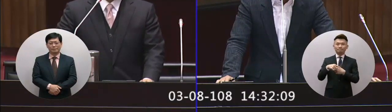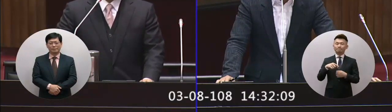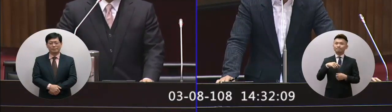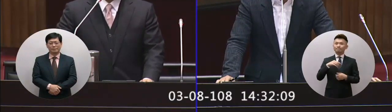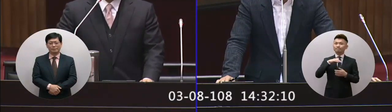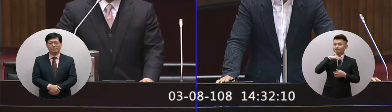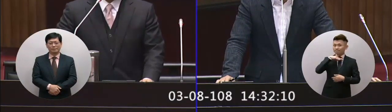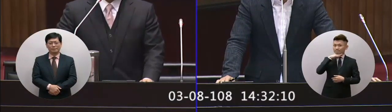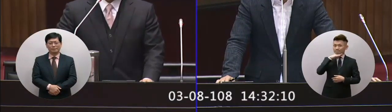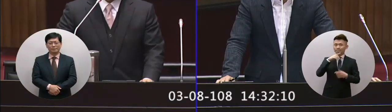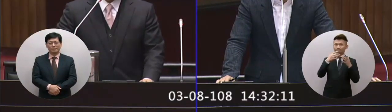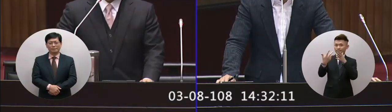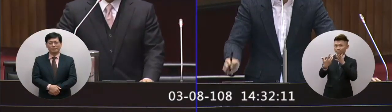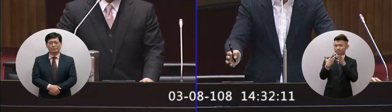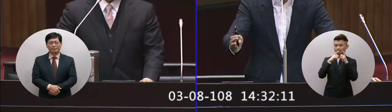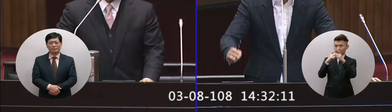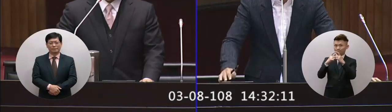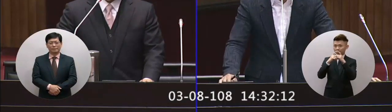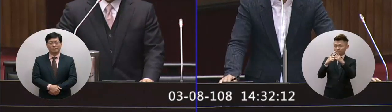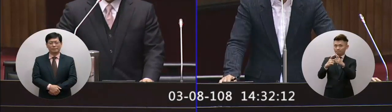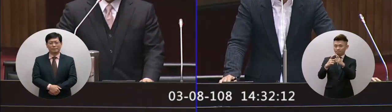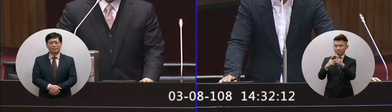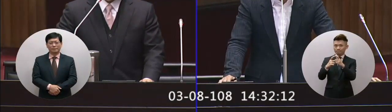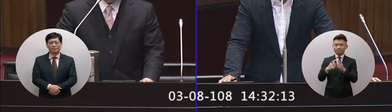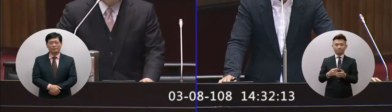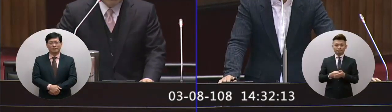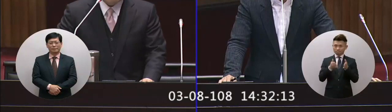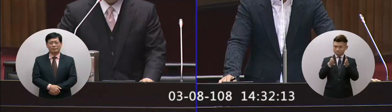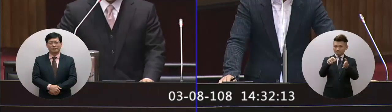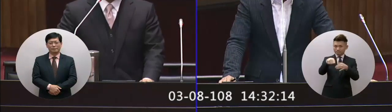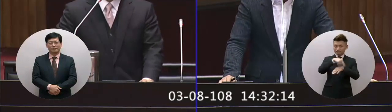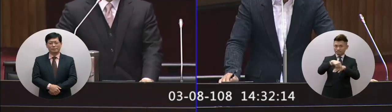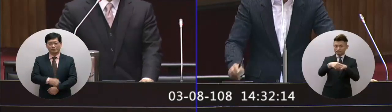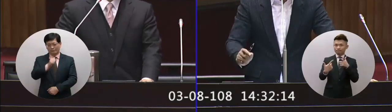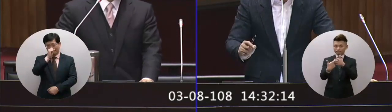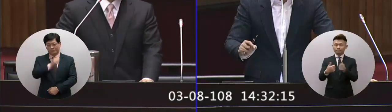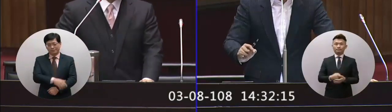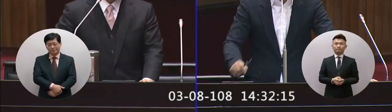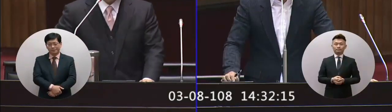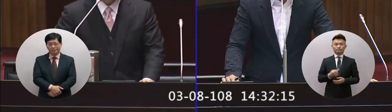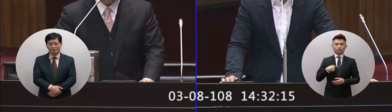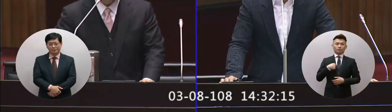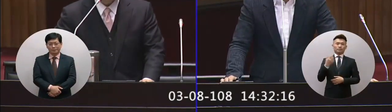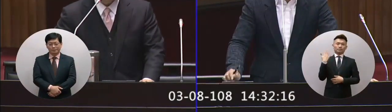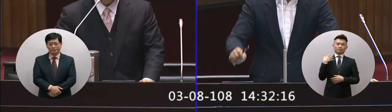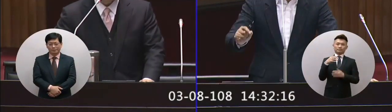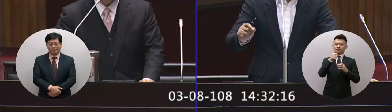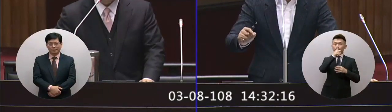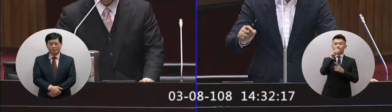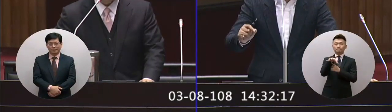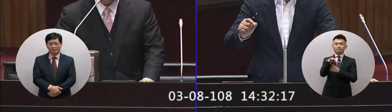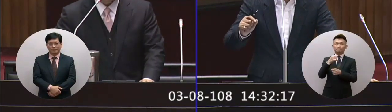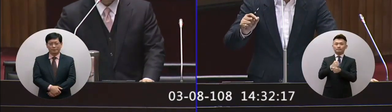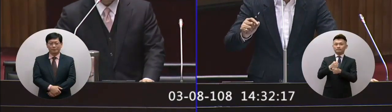稍後來打算的時候來做這個方向來處理我想農家主題是不是